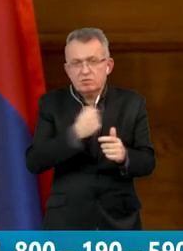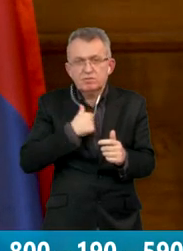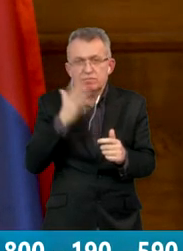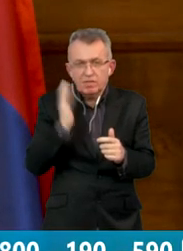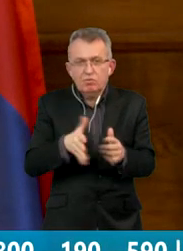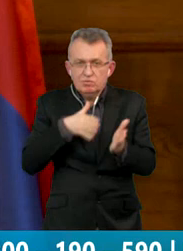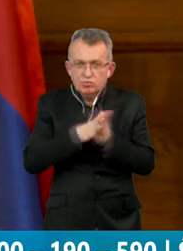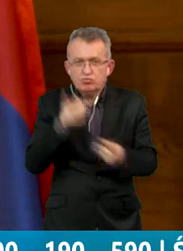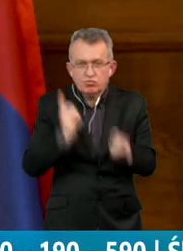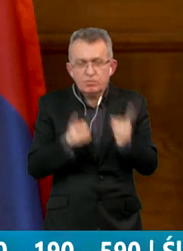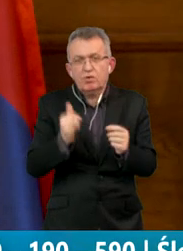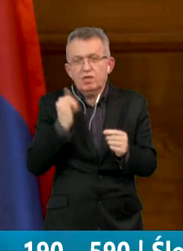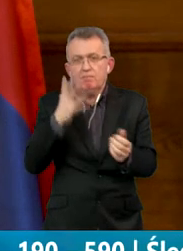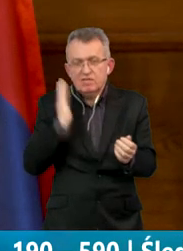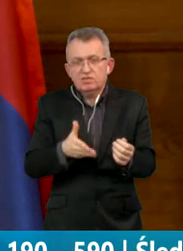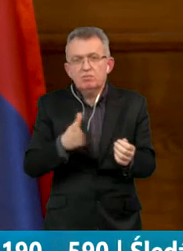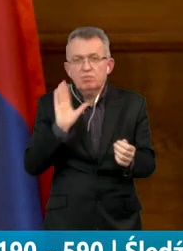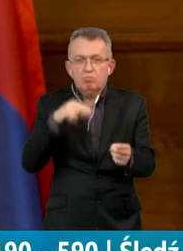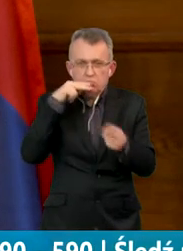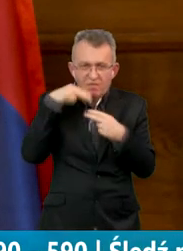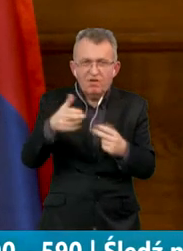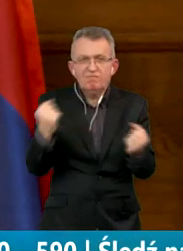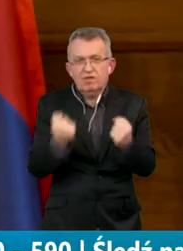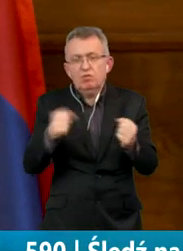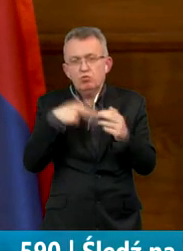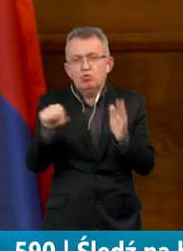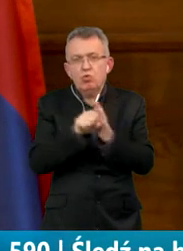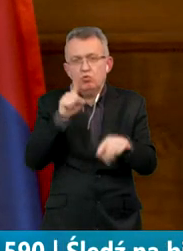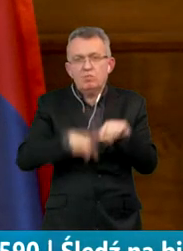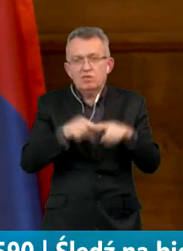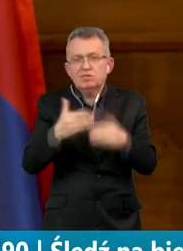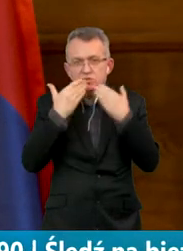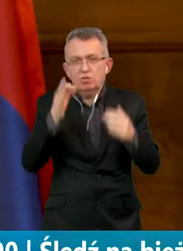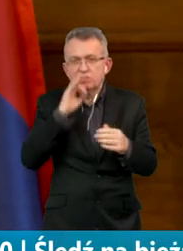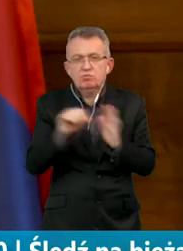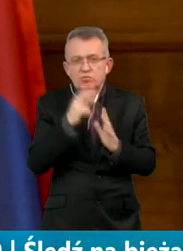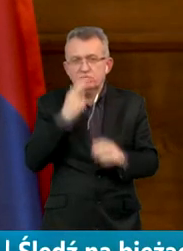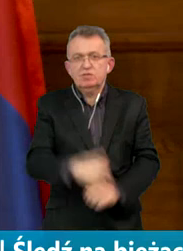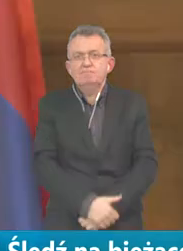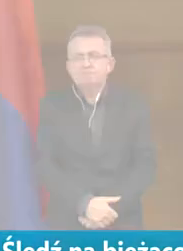ruszą i będziemy mogli powoli wracać do normalności. Dziękuję i wszystkiego dobrego.